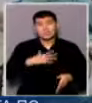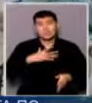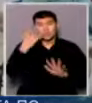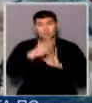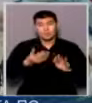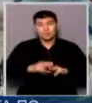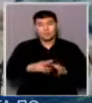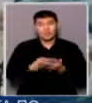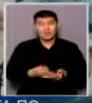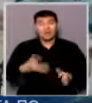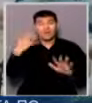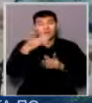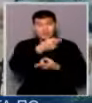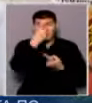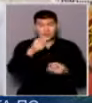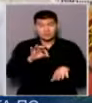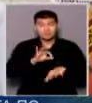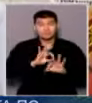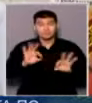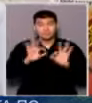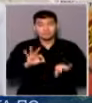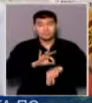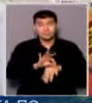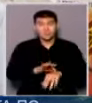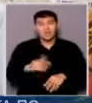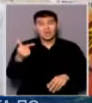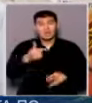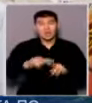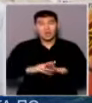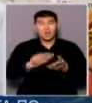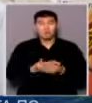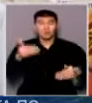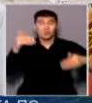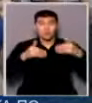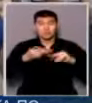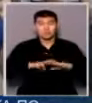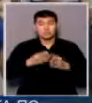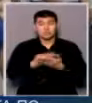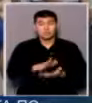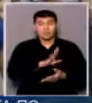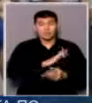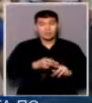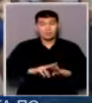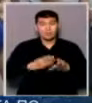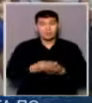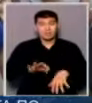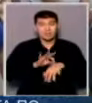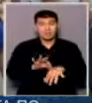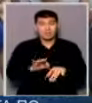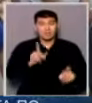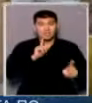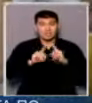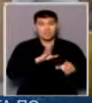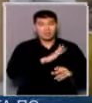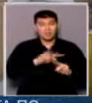Далее информационно-разъяснительная работа продолжилась в Атырауском агротехническом колледже и Атырауском гуманитарном колледже имени Катиры Дутбаевой. На совещании